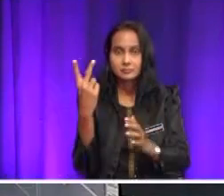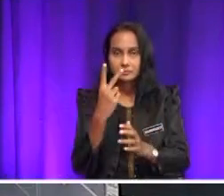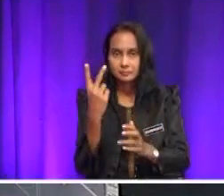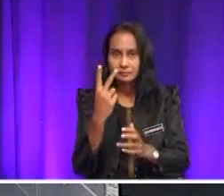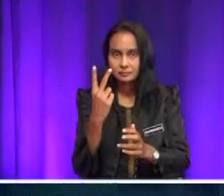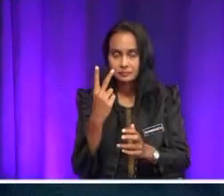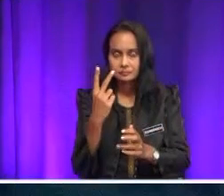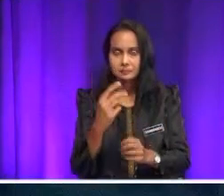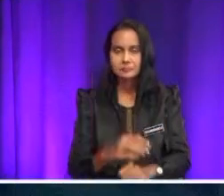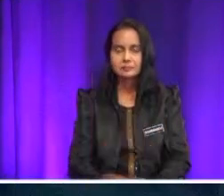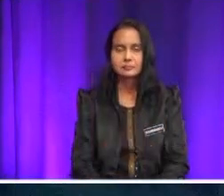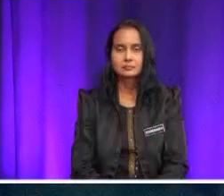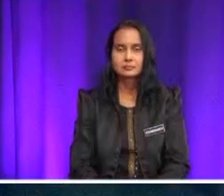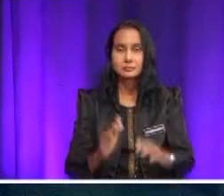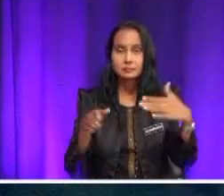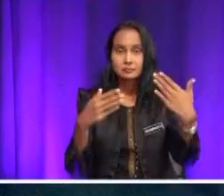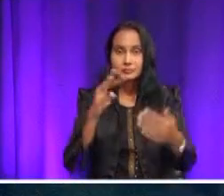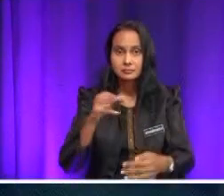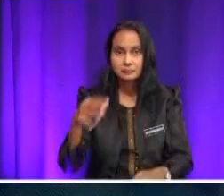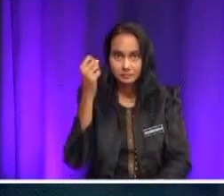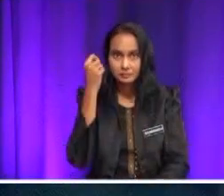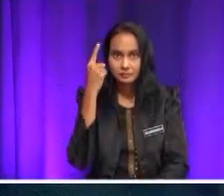Alisa Adam dengan hifa